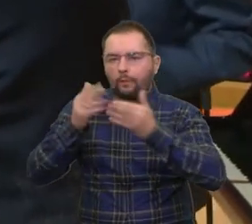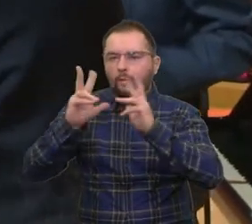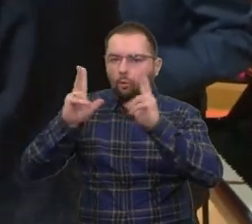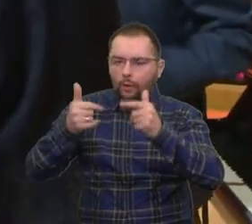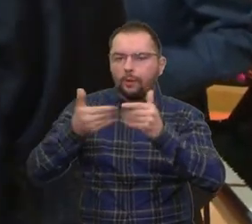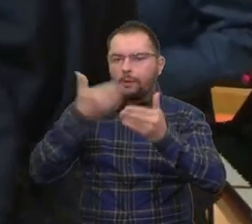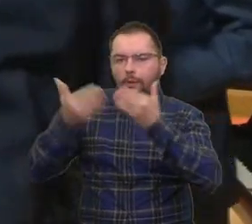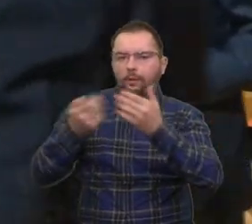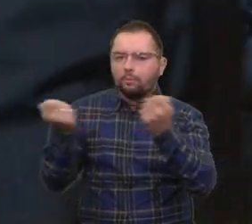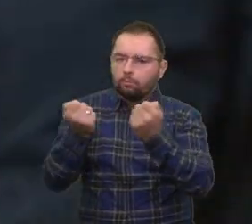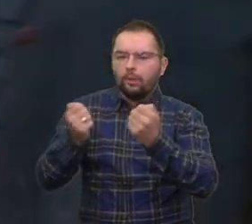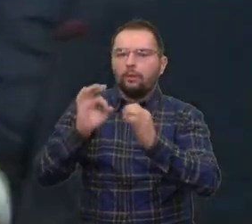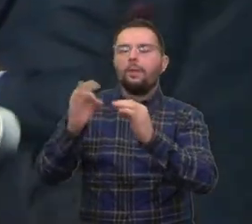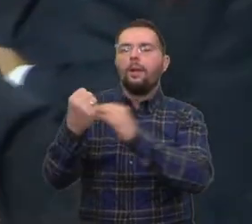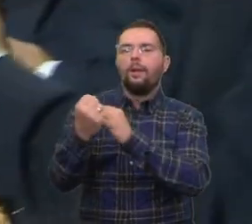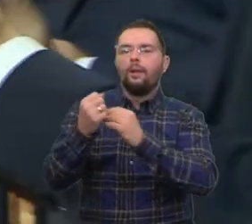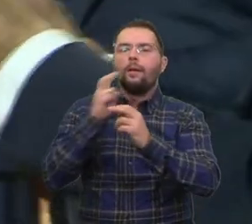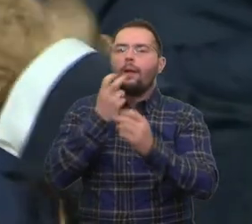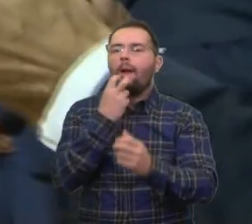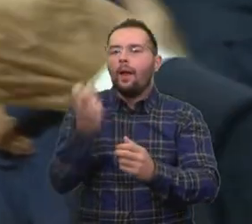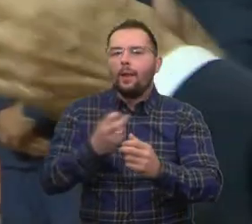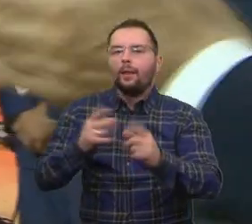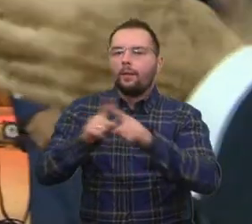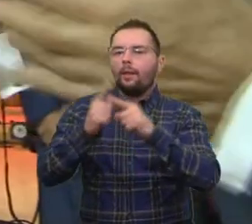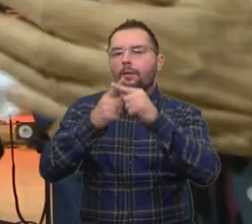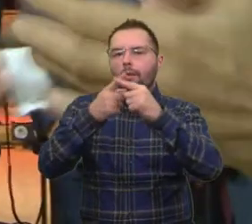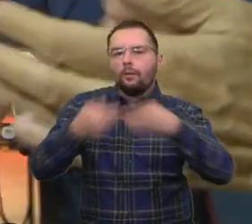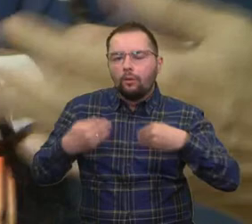moc dobrej energii i życzenia zdrowia,